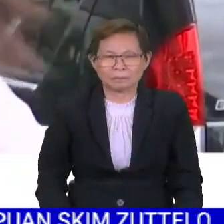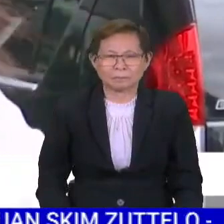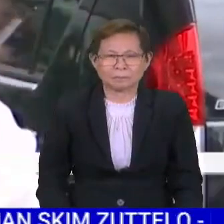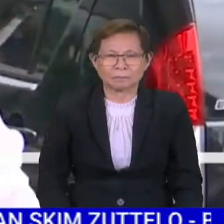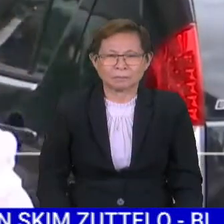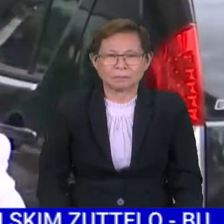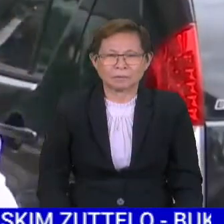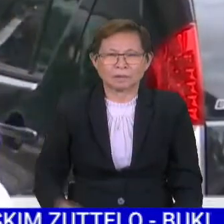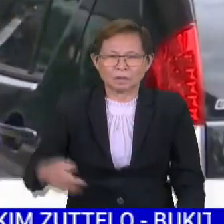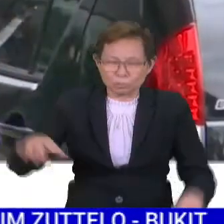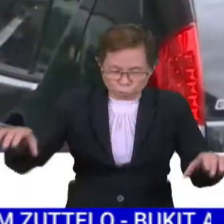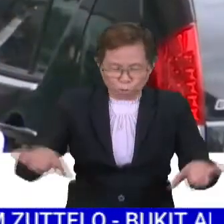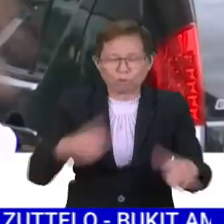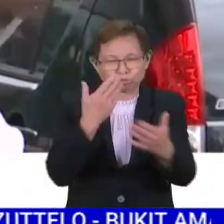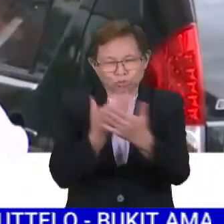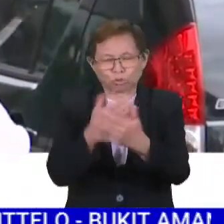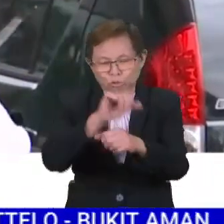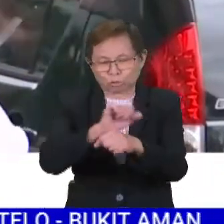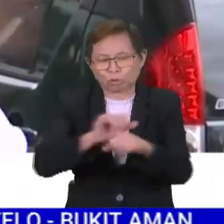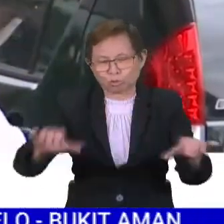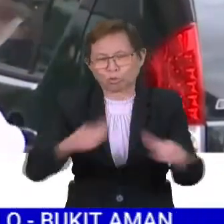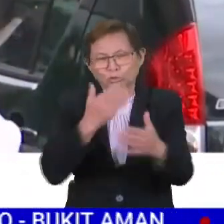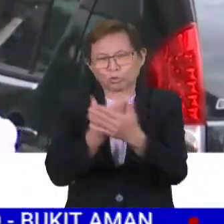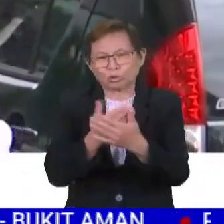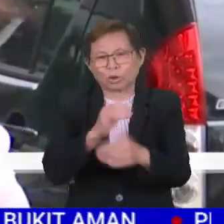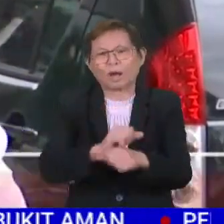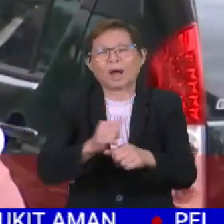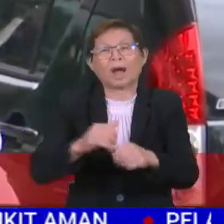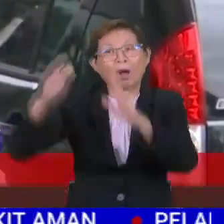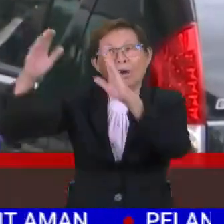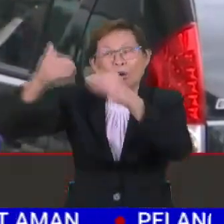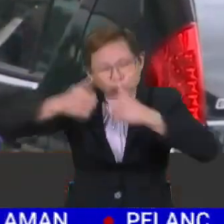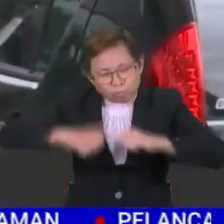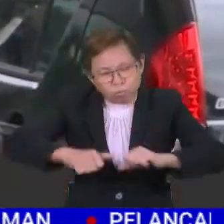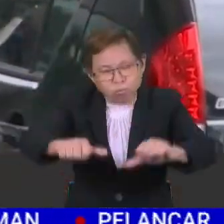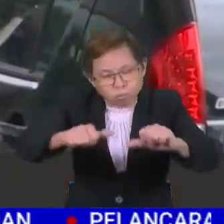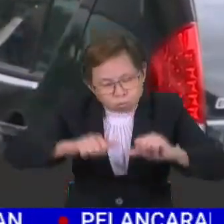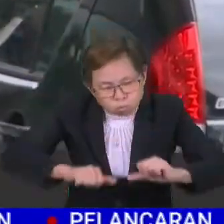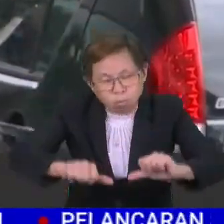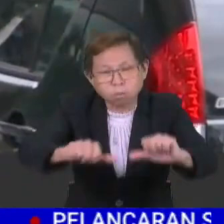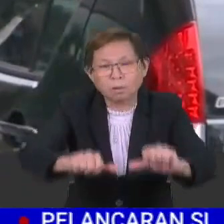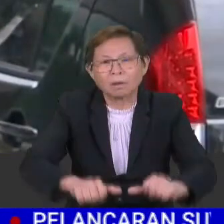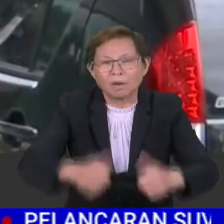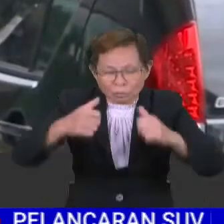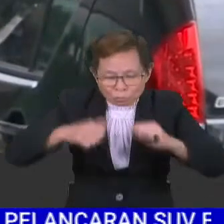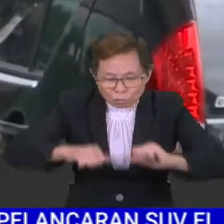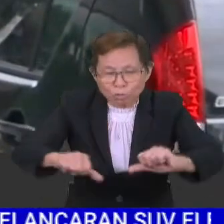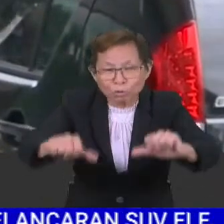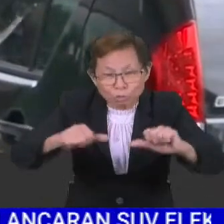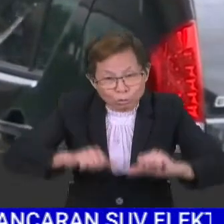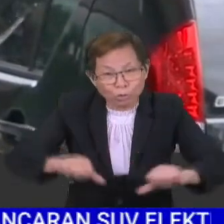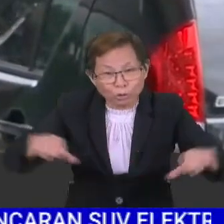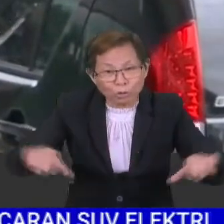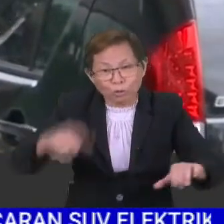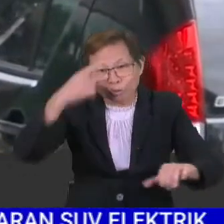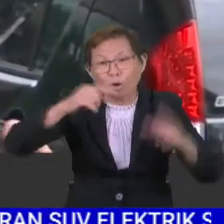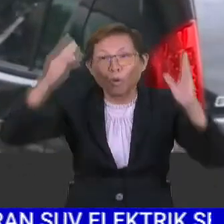They are doing a very good job, and I hope they will keep doing it and keep doing for our